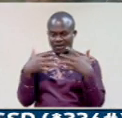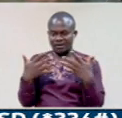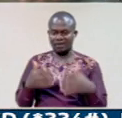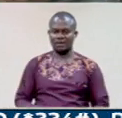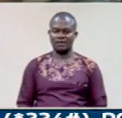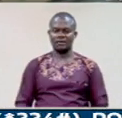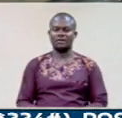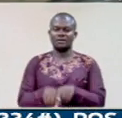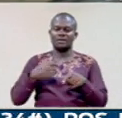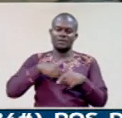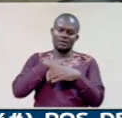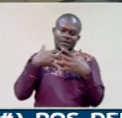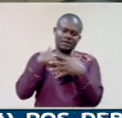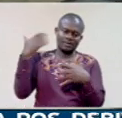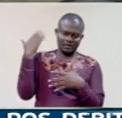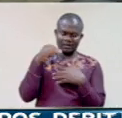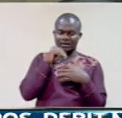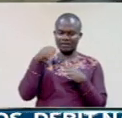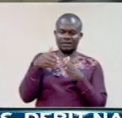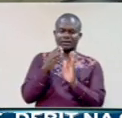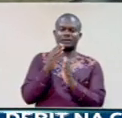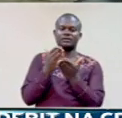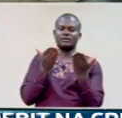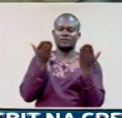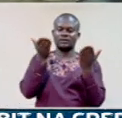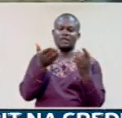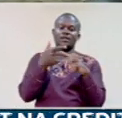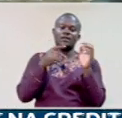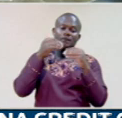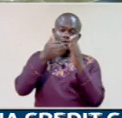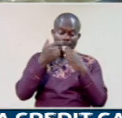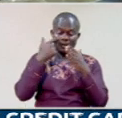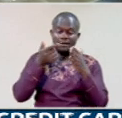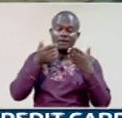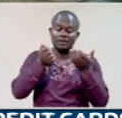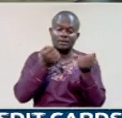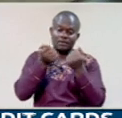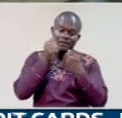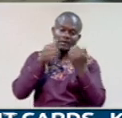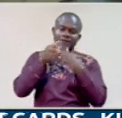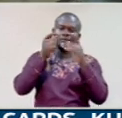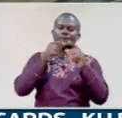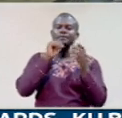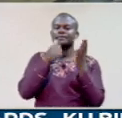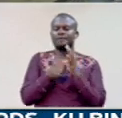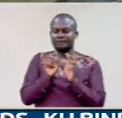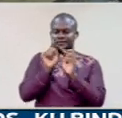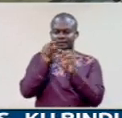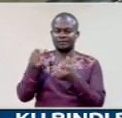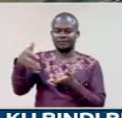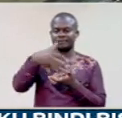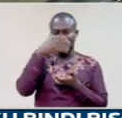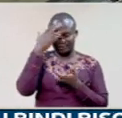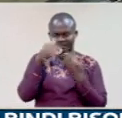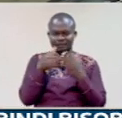nanjye nari nanze kugenda mvuga nti nta nzira zihari ariko bavuze bati imodoka z'imizigo ziragenda nta kibazo ndavuga intekanye njya gusarura kuko